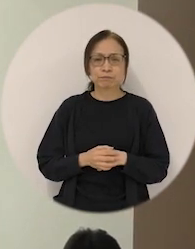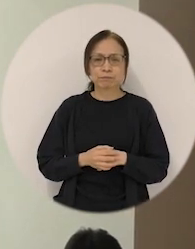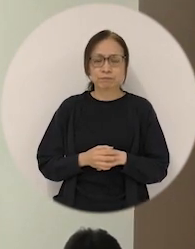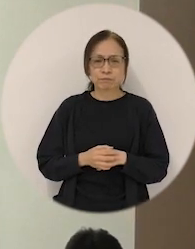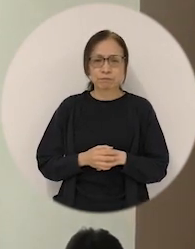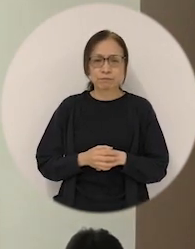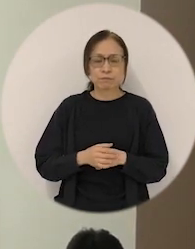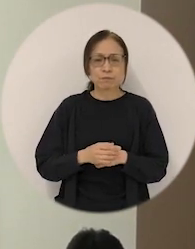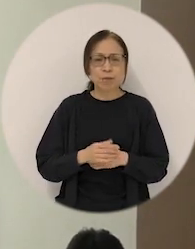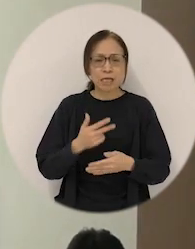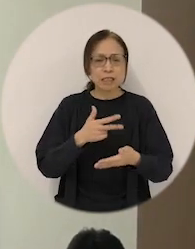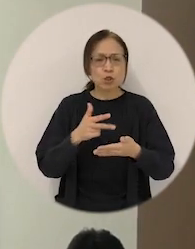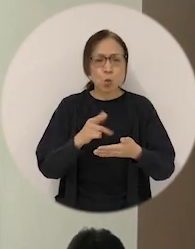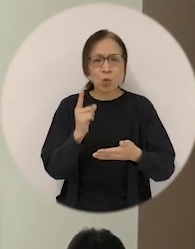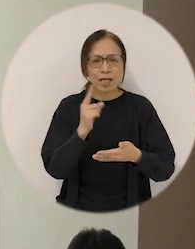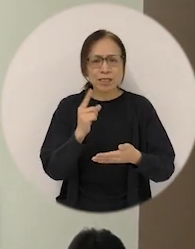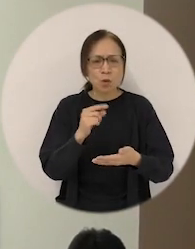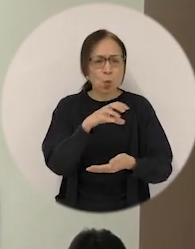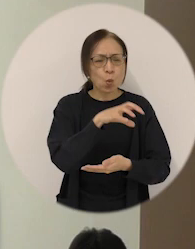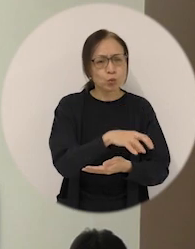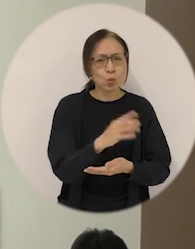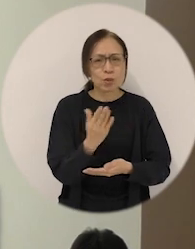置くかという部分でお伺い、